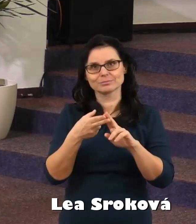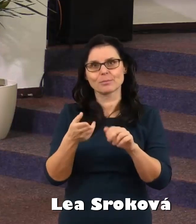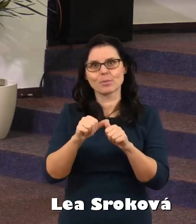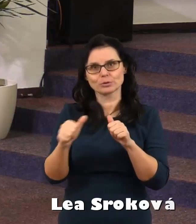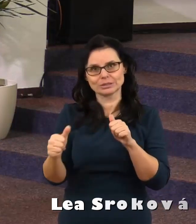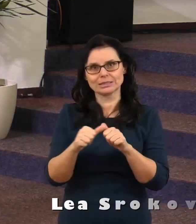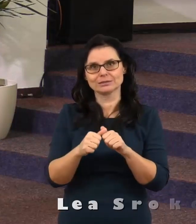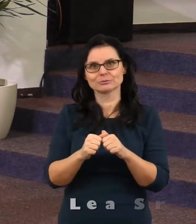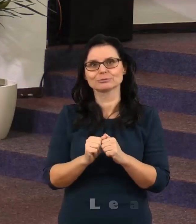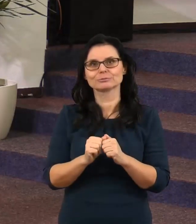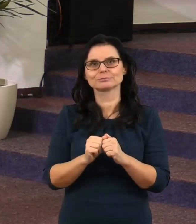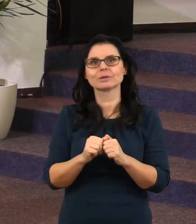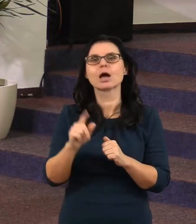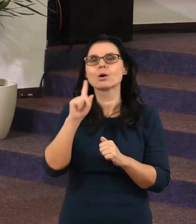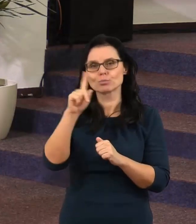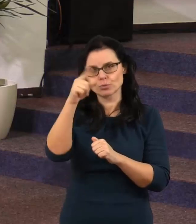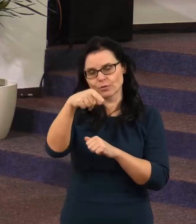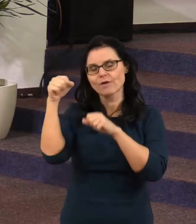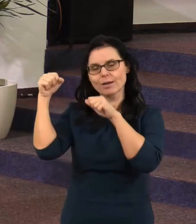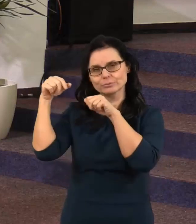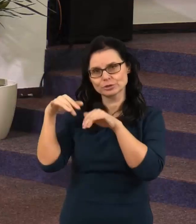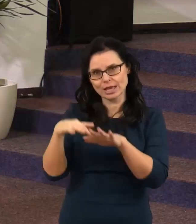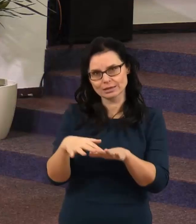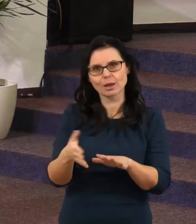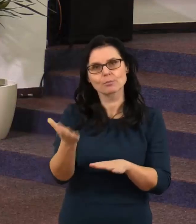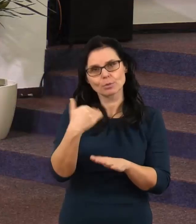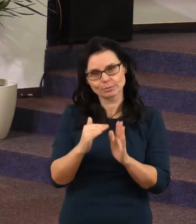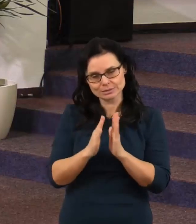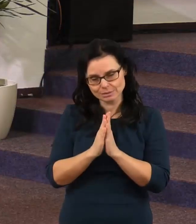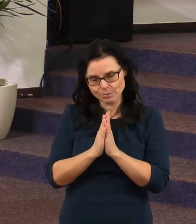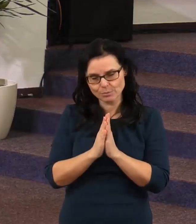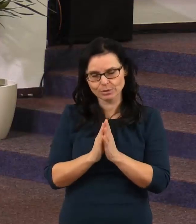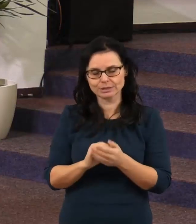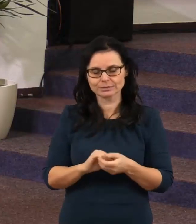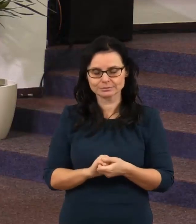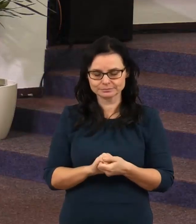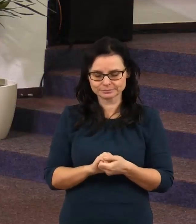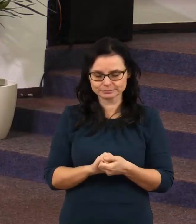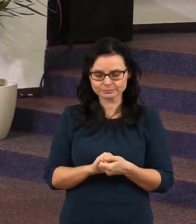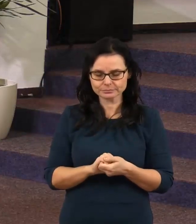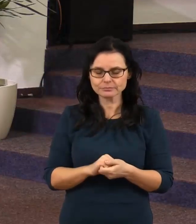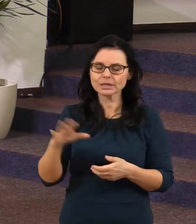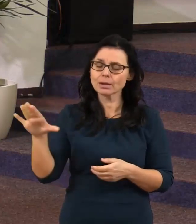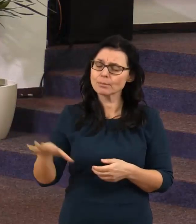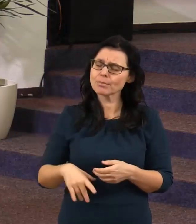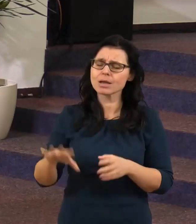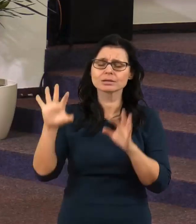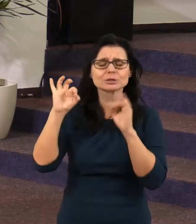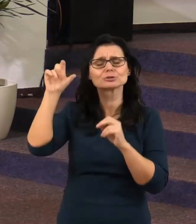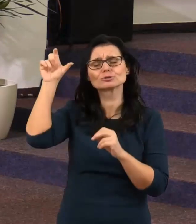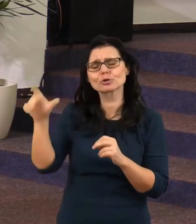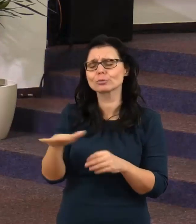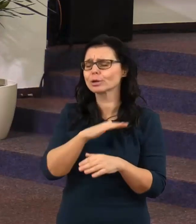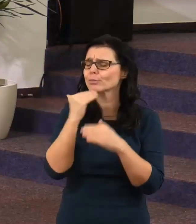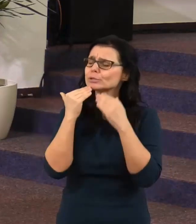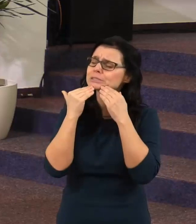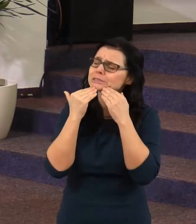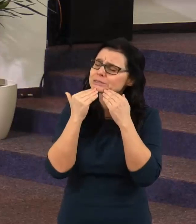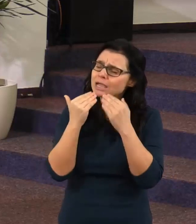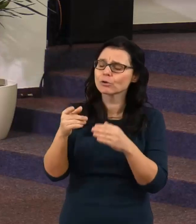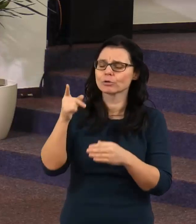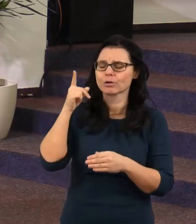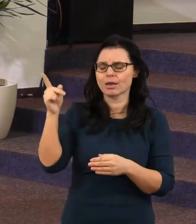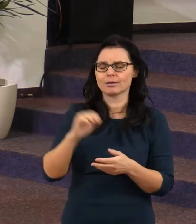setkat. Pán Bůh vám žehnej. Pojďme se ještě pomodlit. Pane dobrý, tolik ti děkujeme za to,